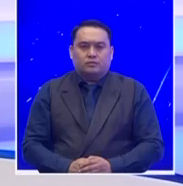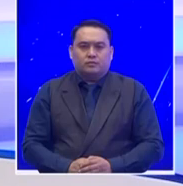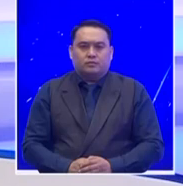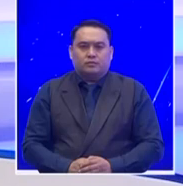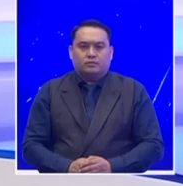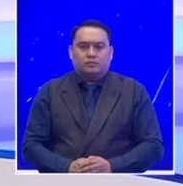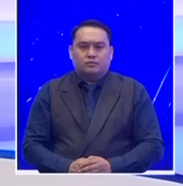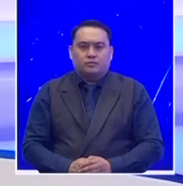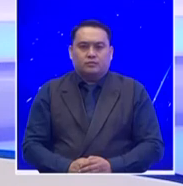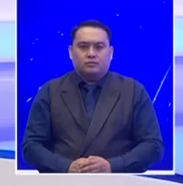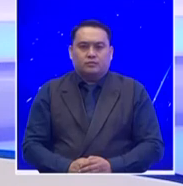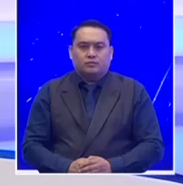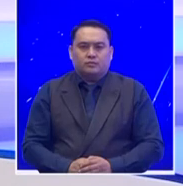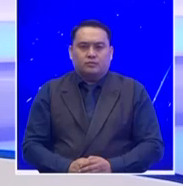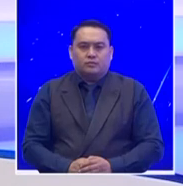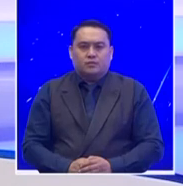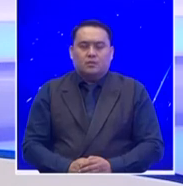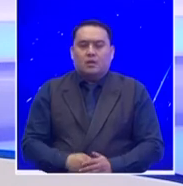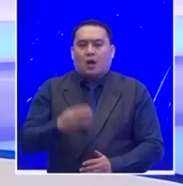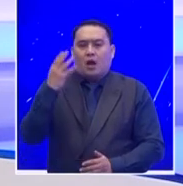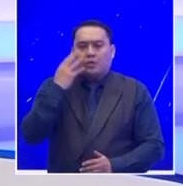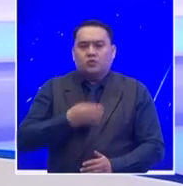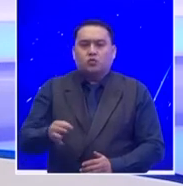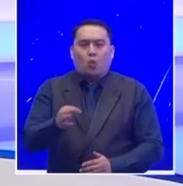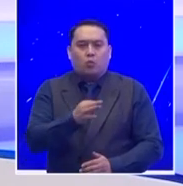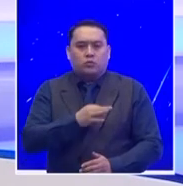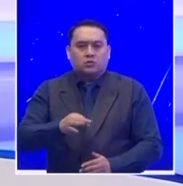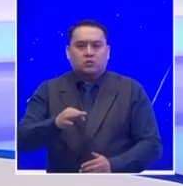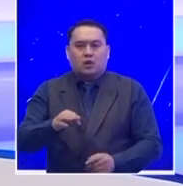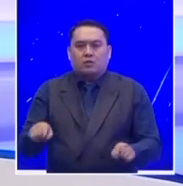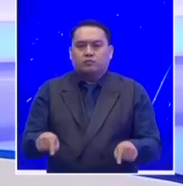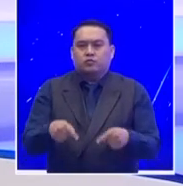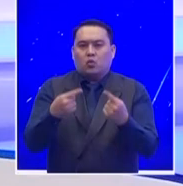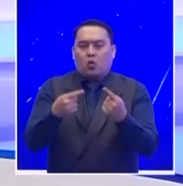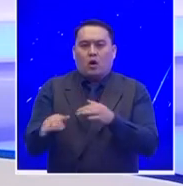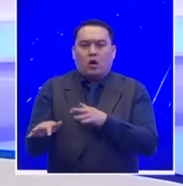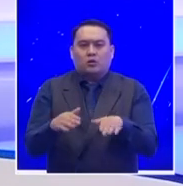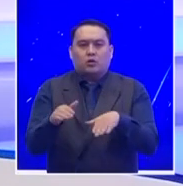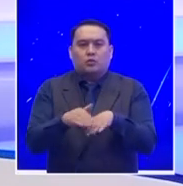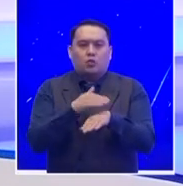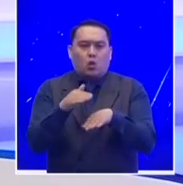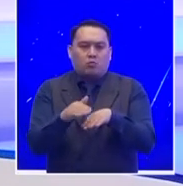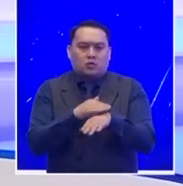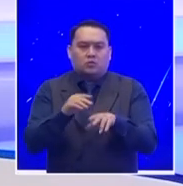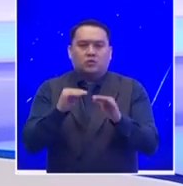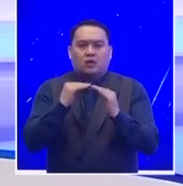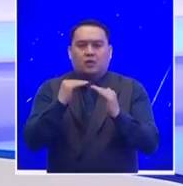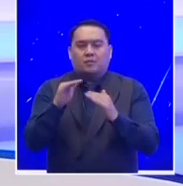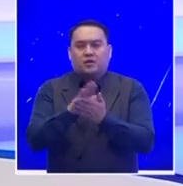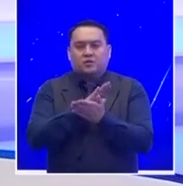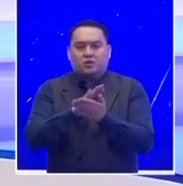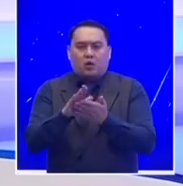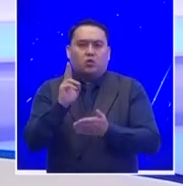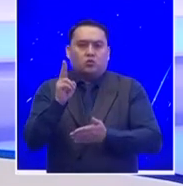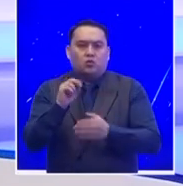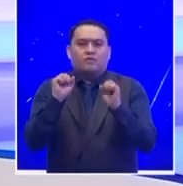Не по приказу, а по велению сердца. В Алматинской области набирает популярность акция «Полки добра». Суть инициативы проста. Те,